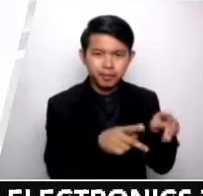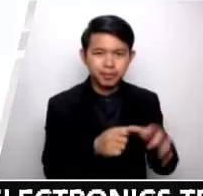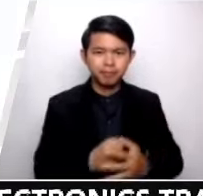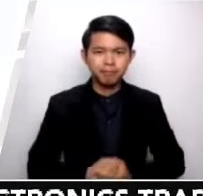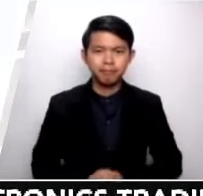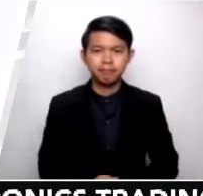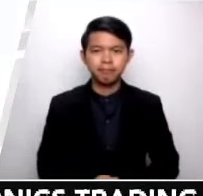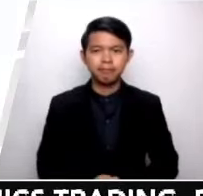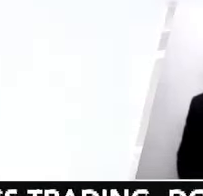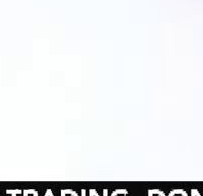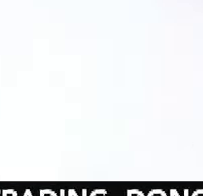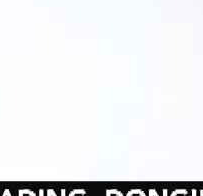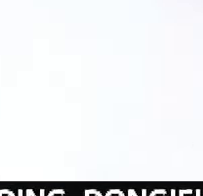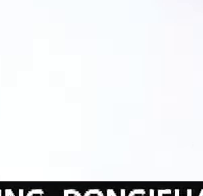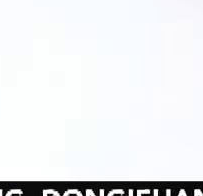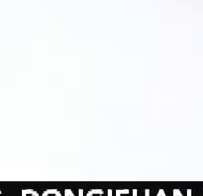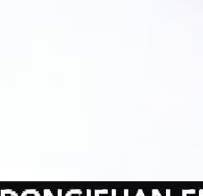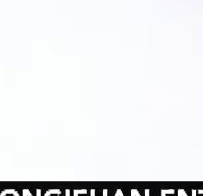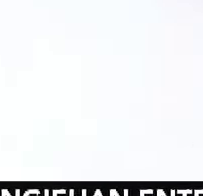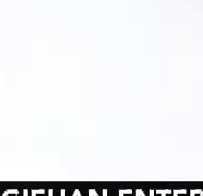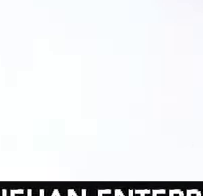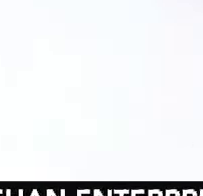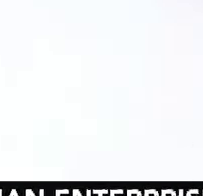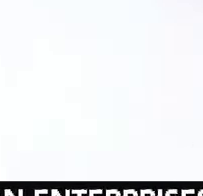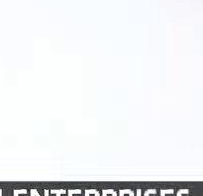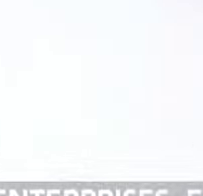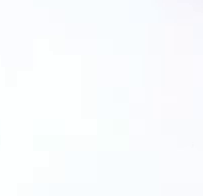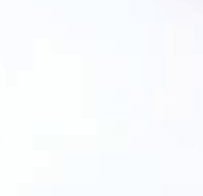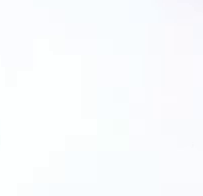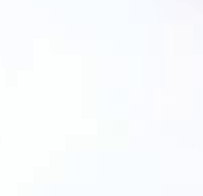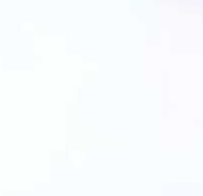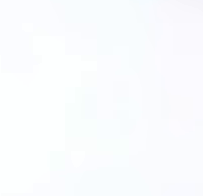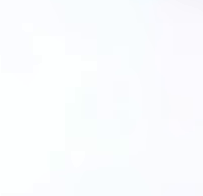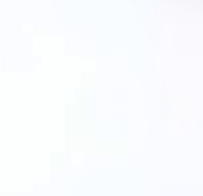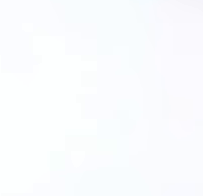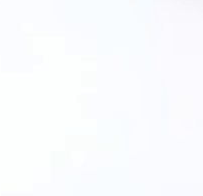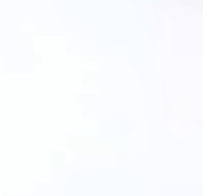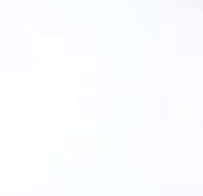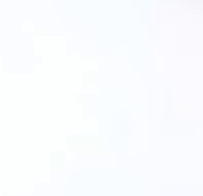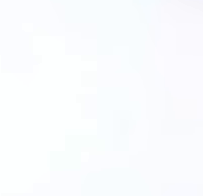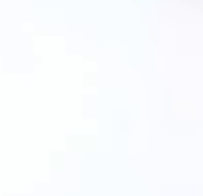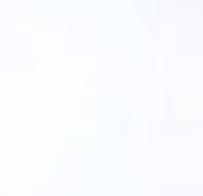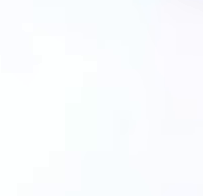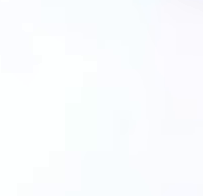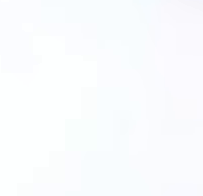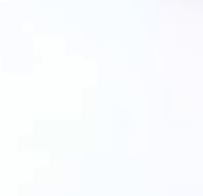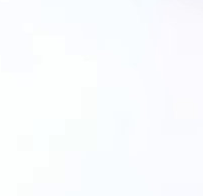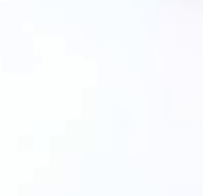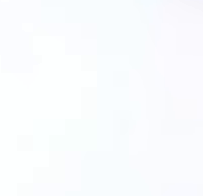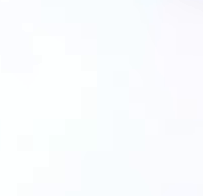Yan po ang State of the Nation para sa mas malaking misyon at para sa mas malawak na paglilingkod sa bayan.